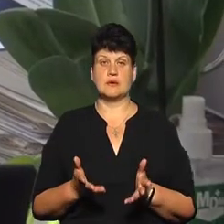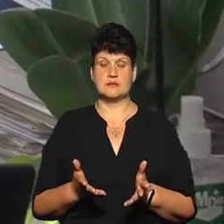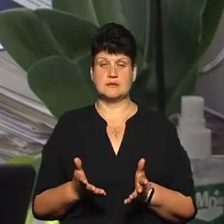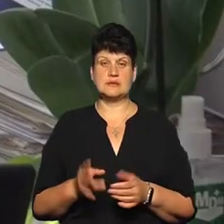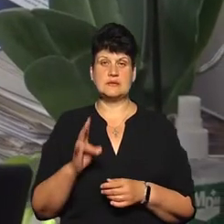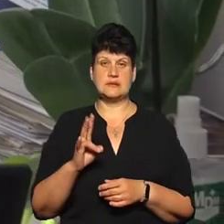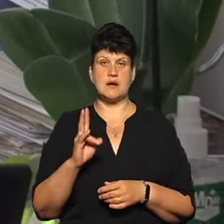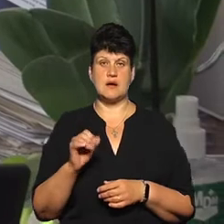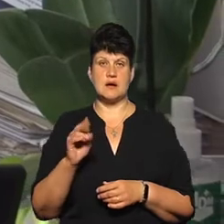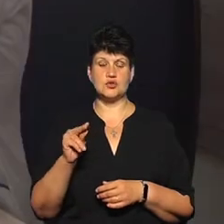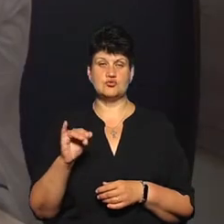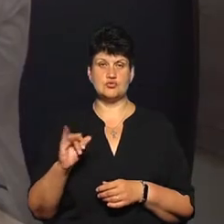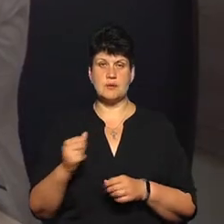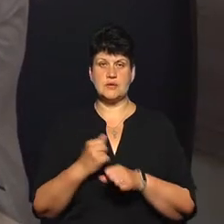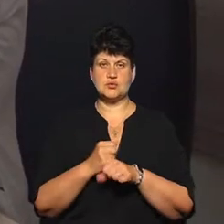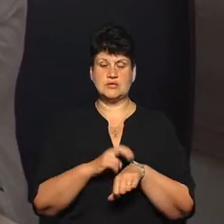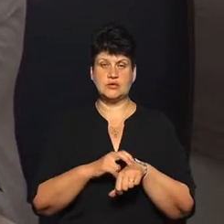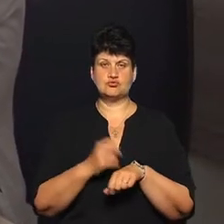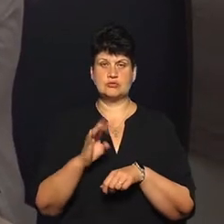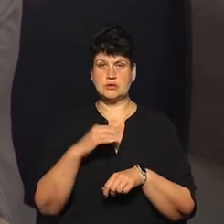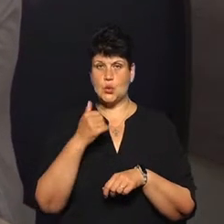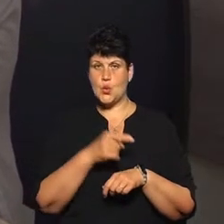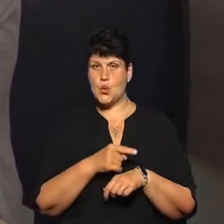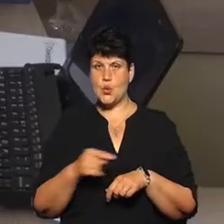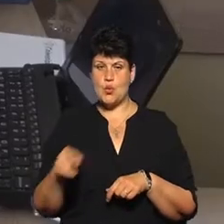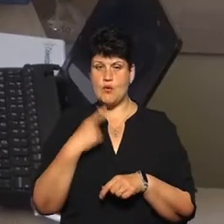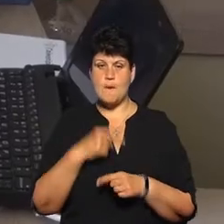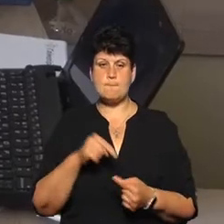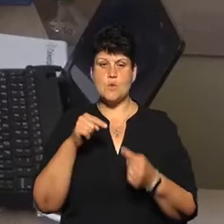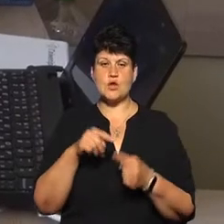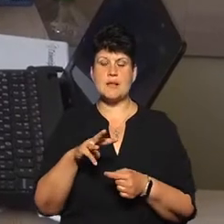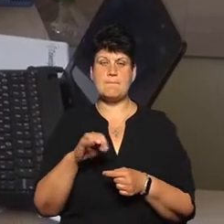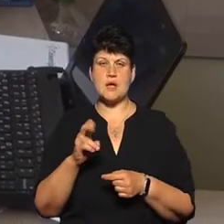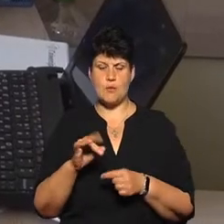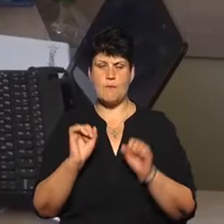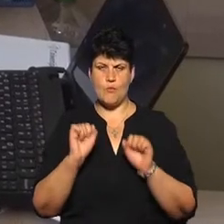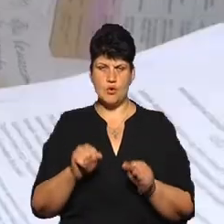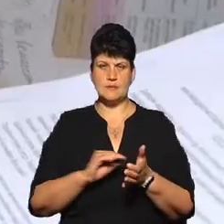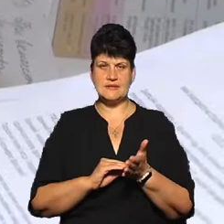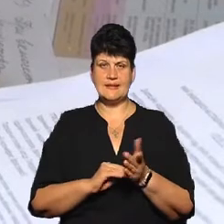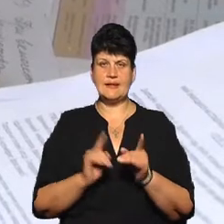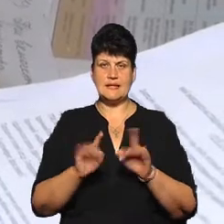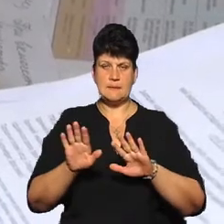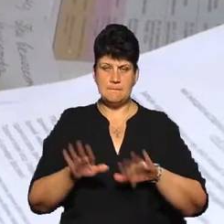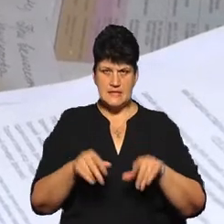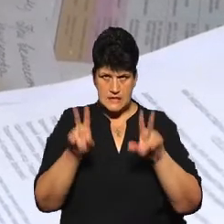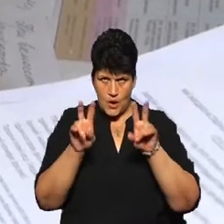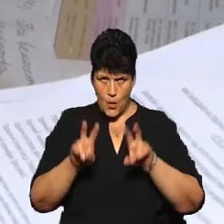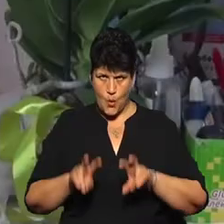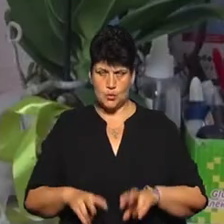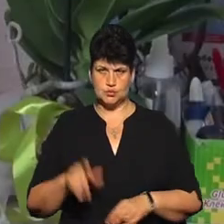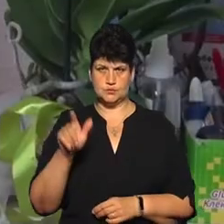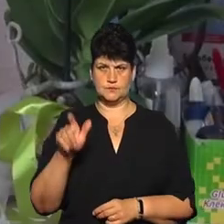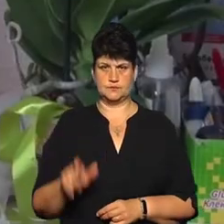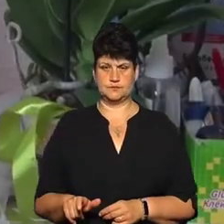Наталія Качунь працює лікаркою 14 років. Каже, протимікробні препарати можна виписувати лише після огляду пацієнта.